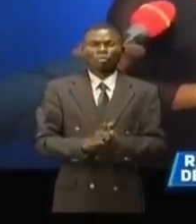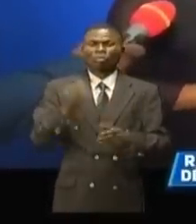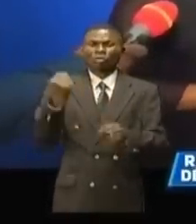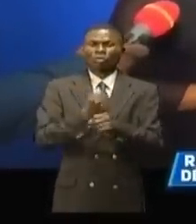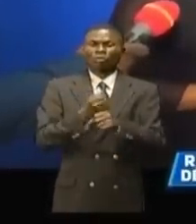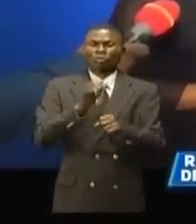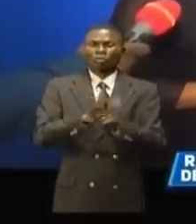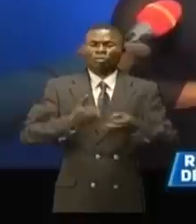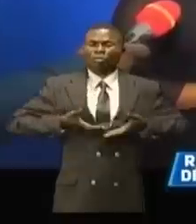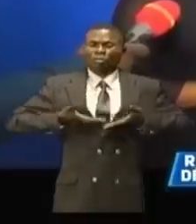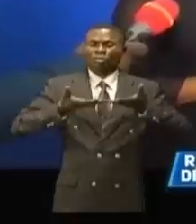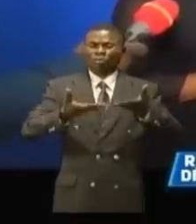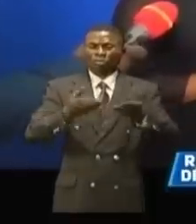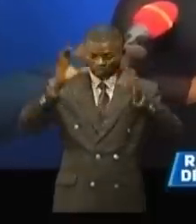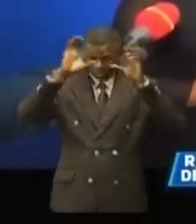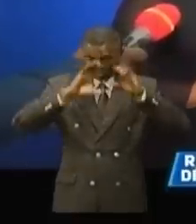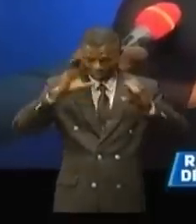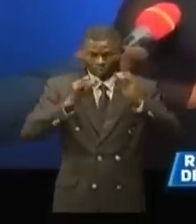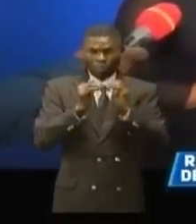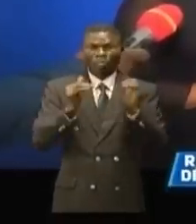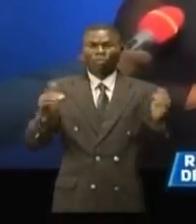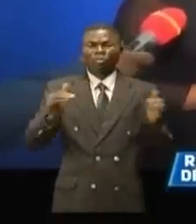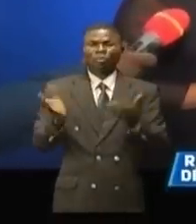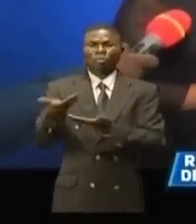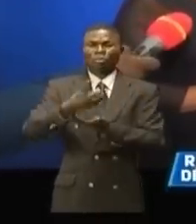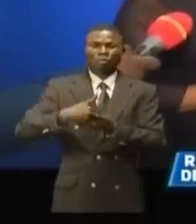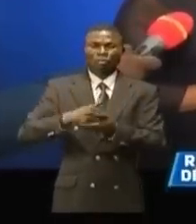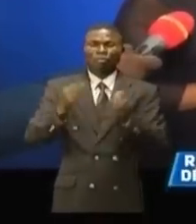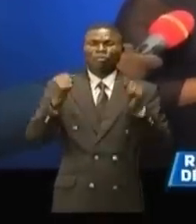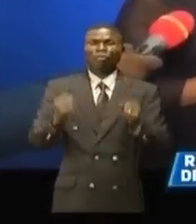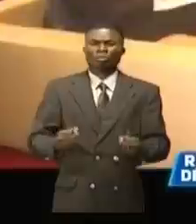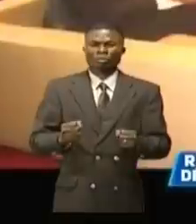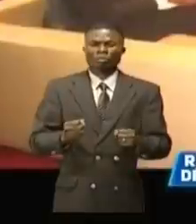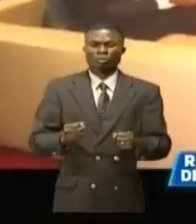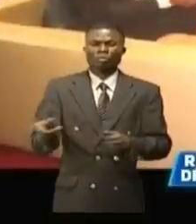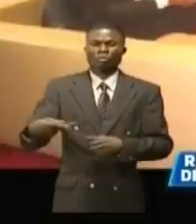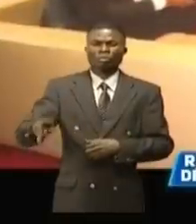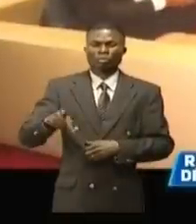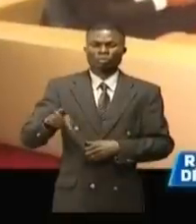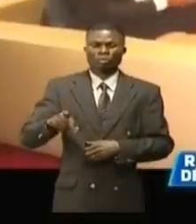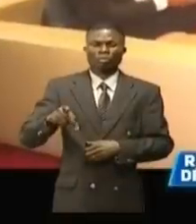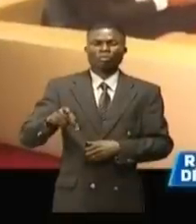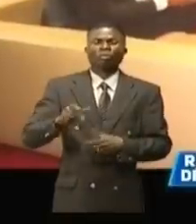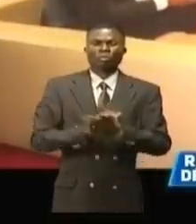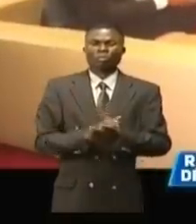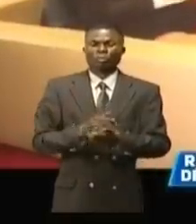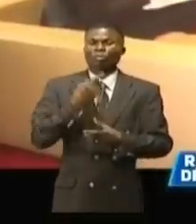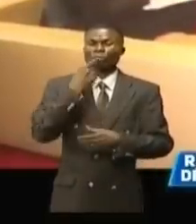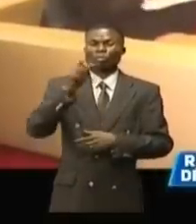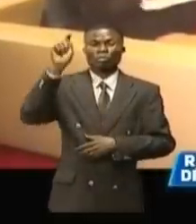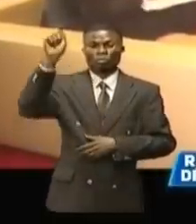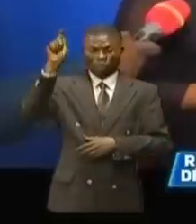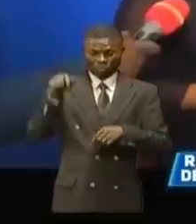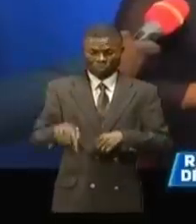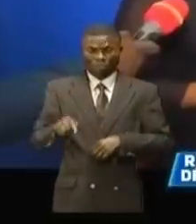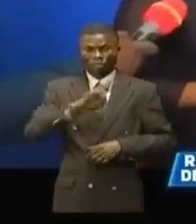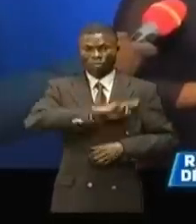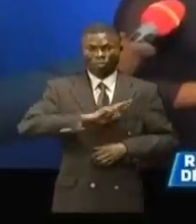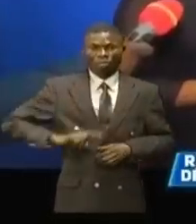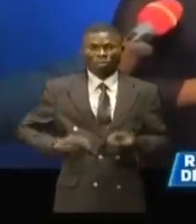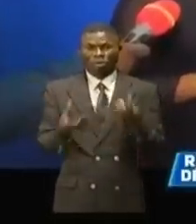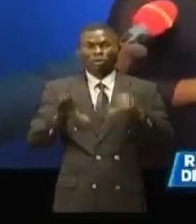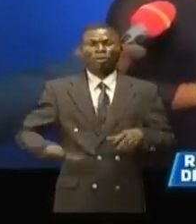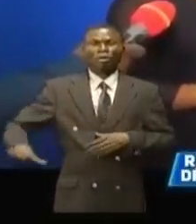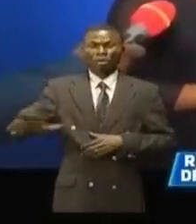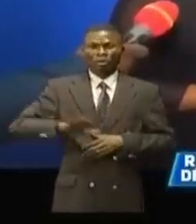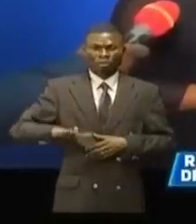corps et âme dans la recherche de la paix et le retour de la stabilité dans la région des Grands Lacs. Je vous témoigne aujourd'hui que la RDC est un